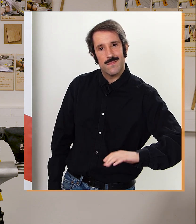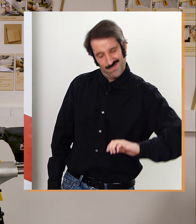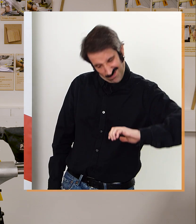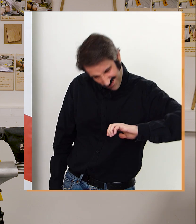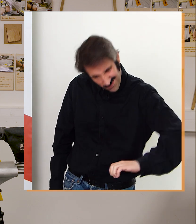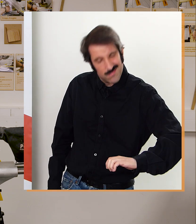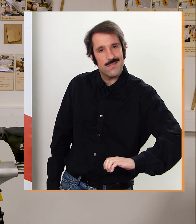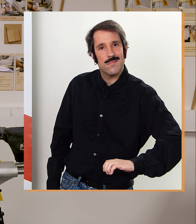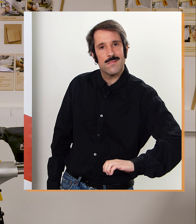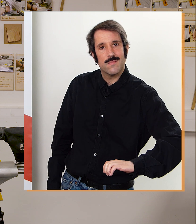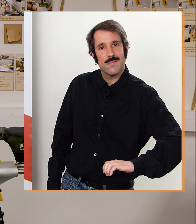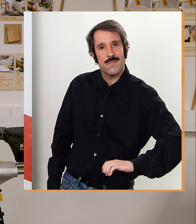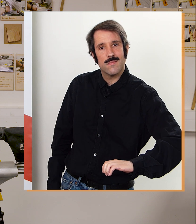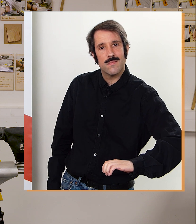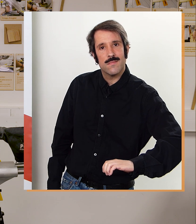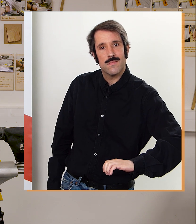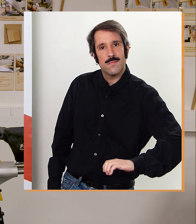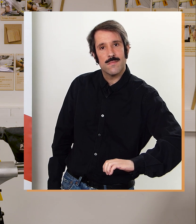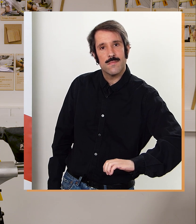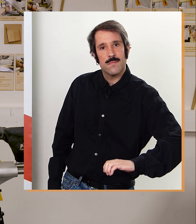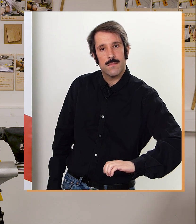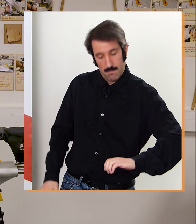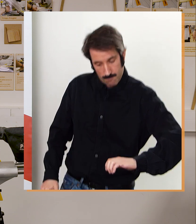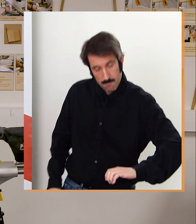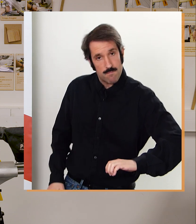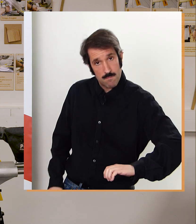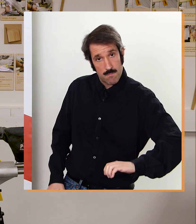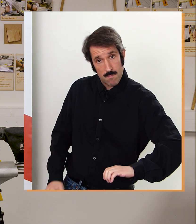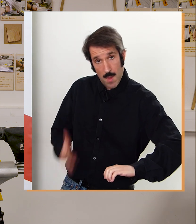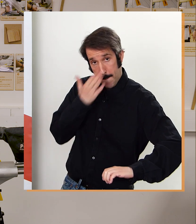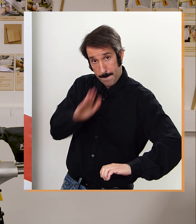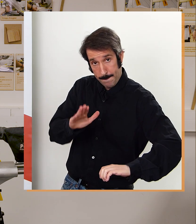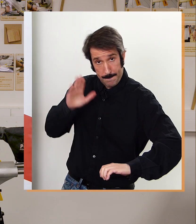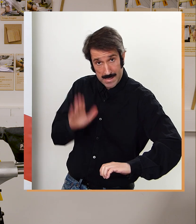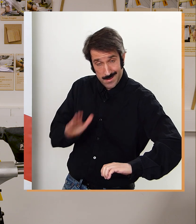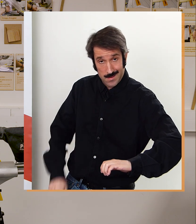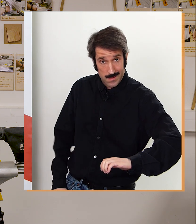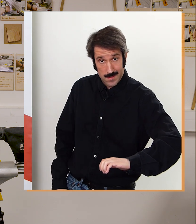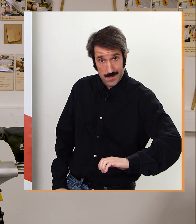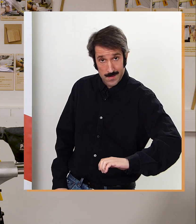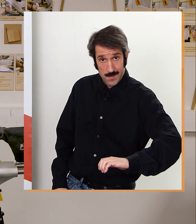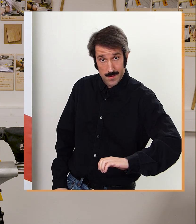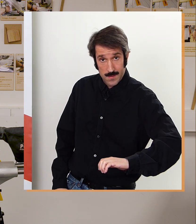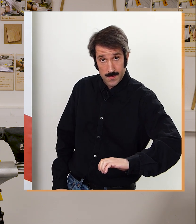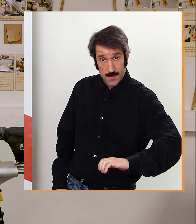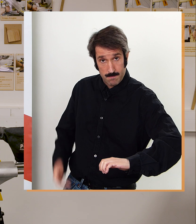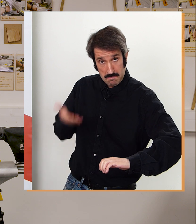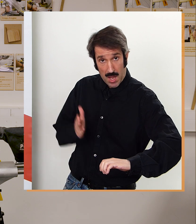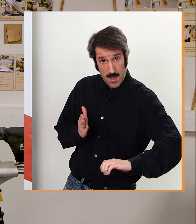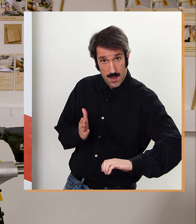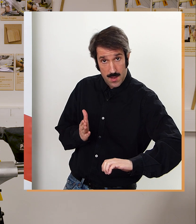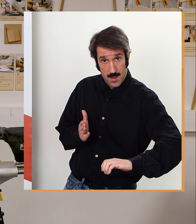Je plaque ma pièce contre le guide. Je me positionne en conséquence. Je suis en